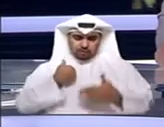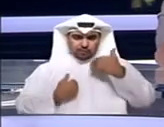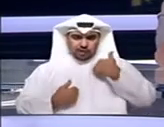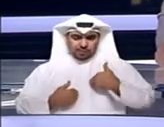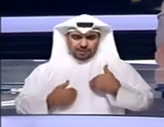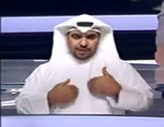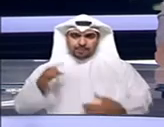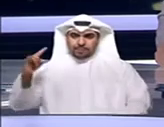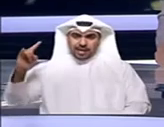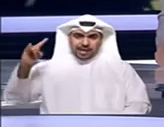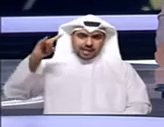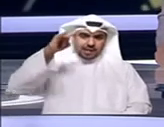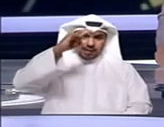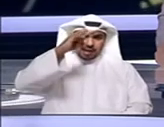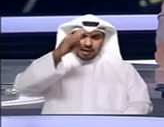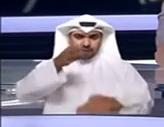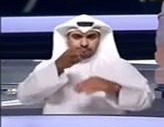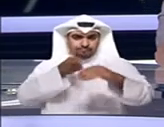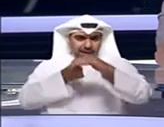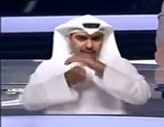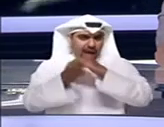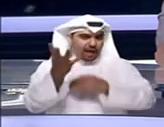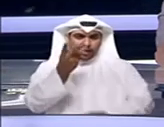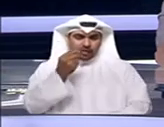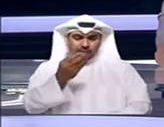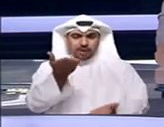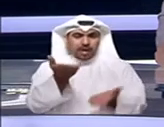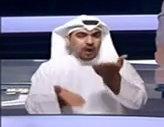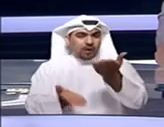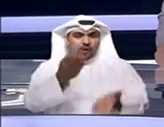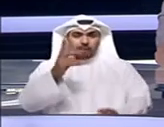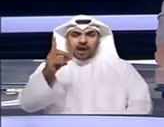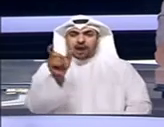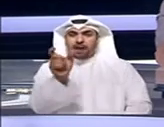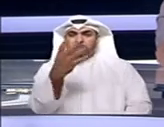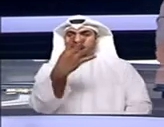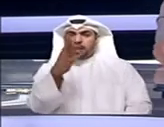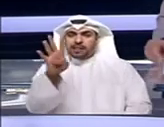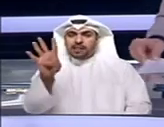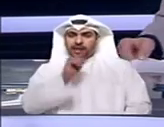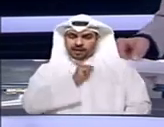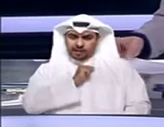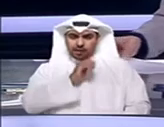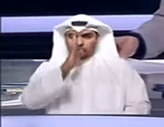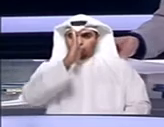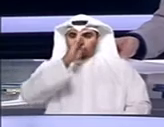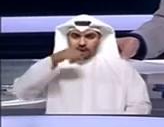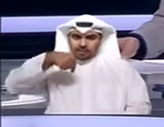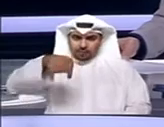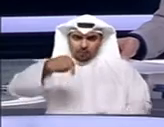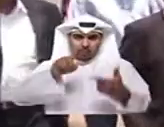العاجلة، بينما طائرة ثانية ستصل أيضا إلى الخرطوم يوم الاثنين المقبل.